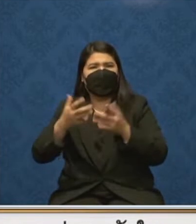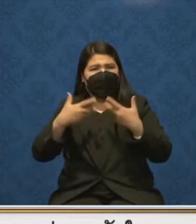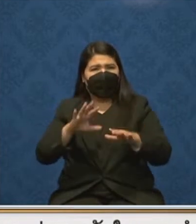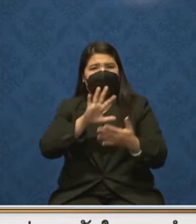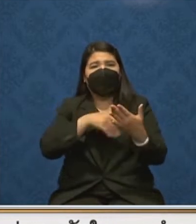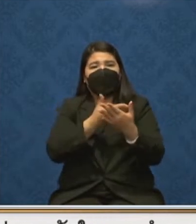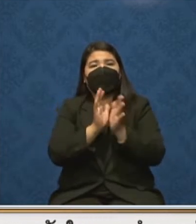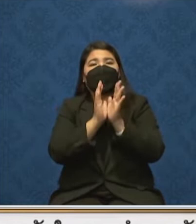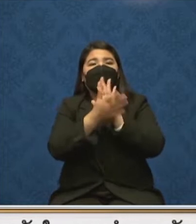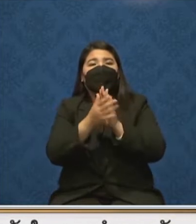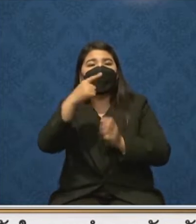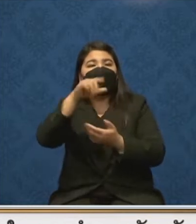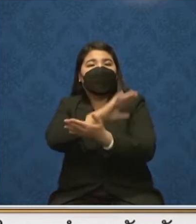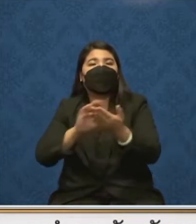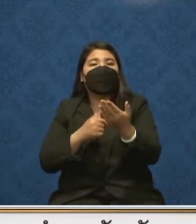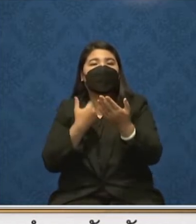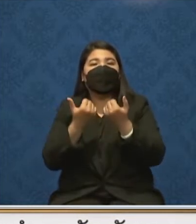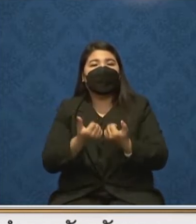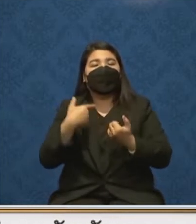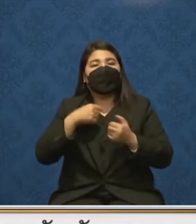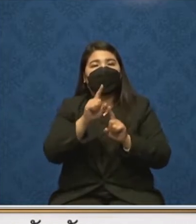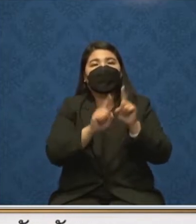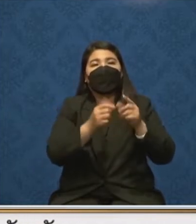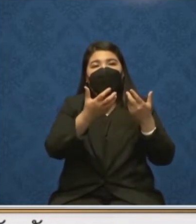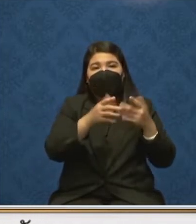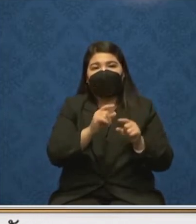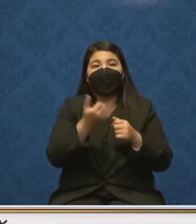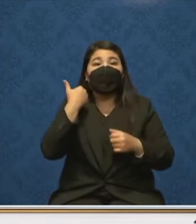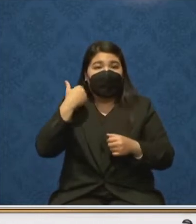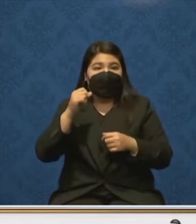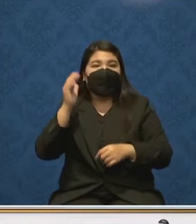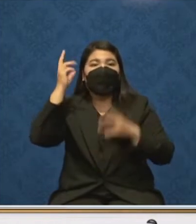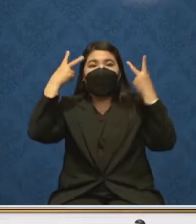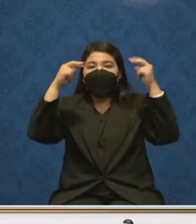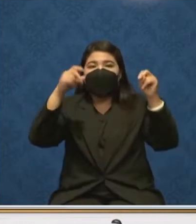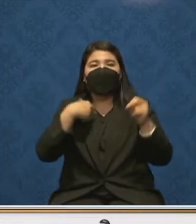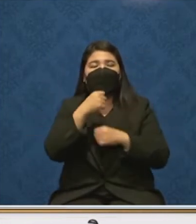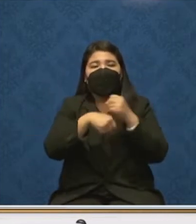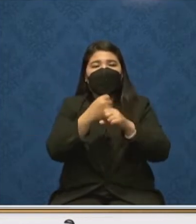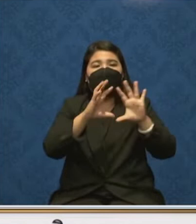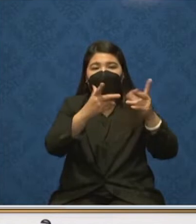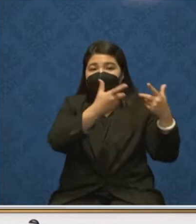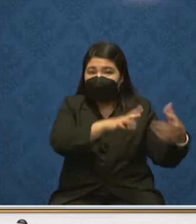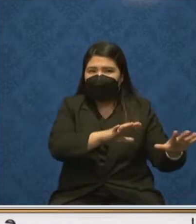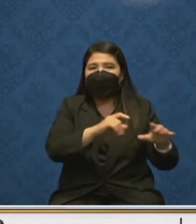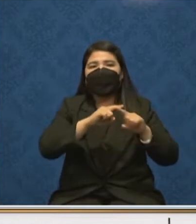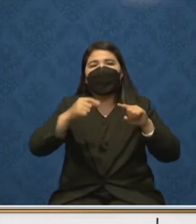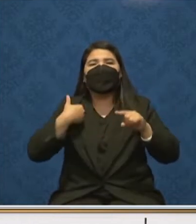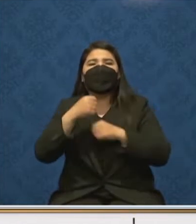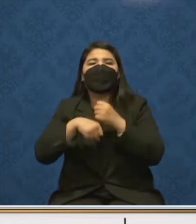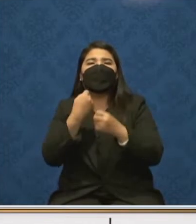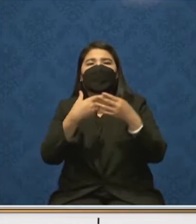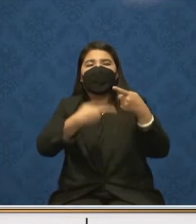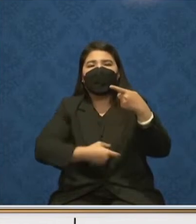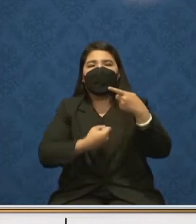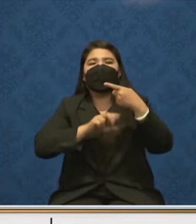รูประเทศ ที่ยังอยู่ในคำถแหลงของนายกด้วยทั้ที่มครจะตหมดอายไปแล้ของปีนี้นะคะมี 13 ด้าน